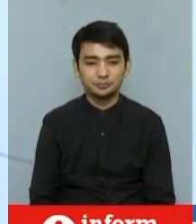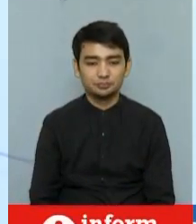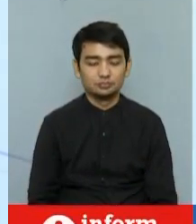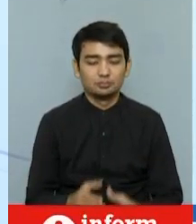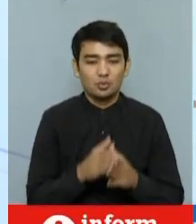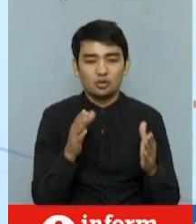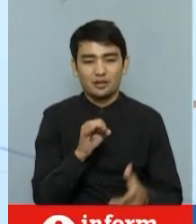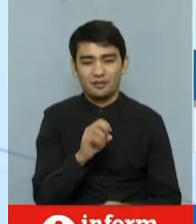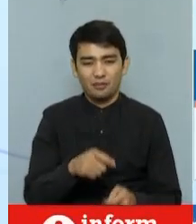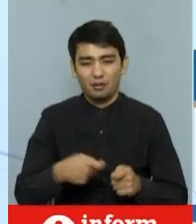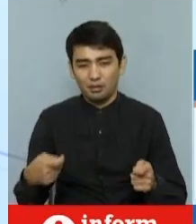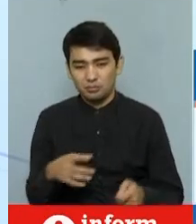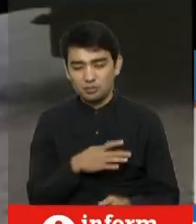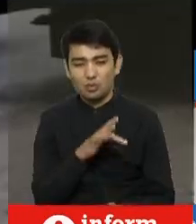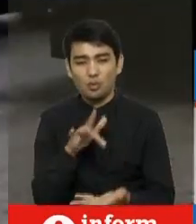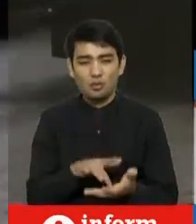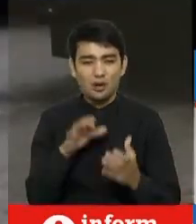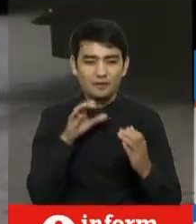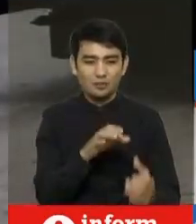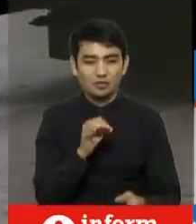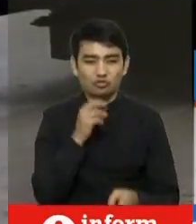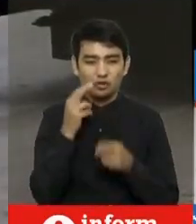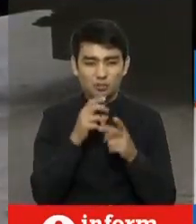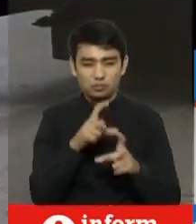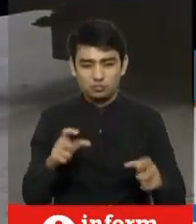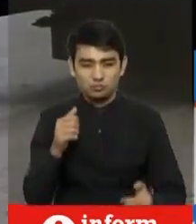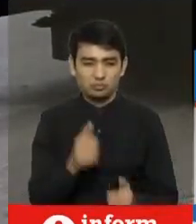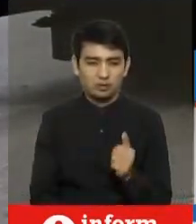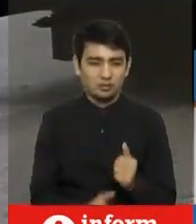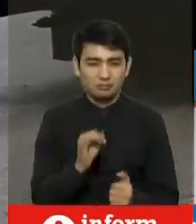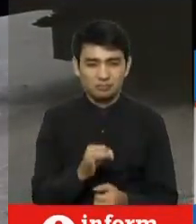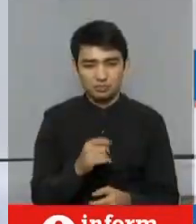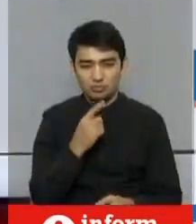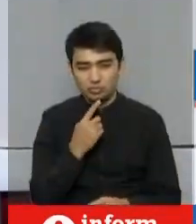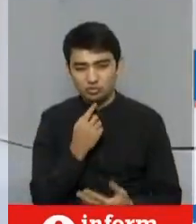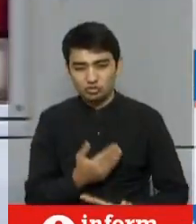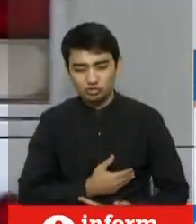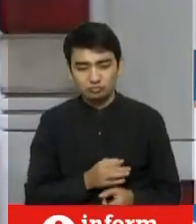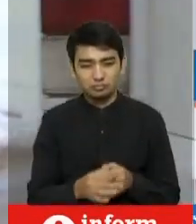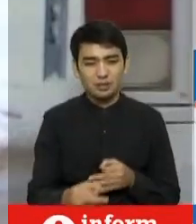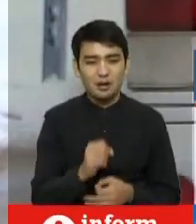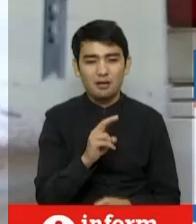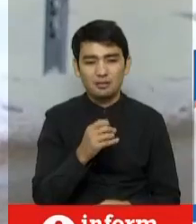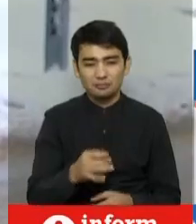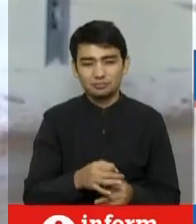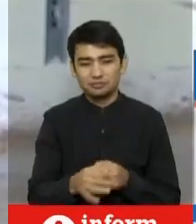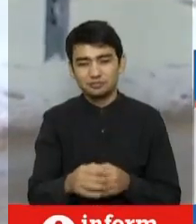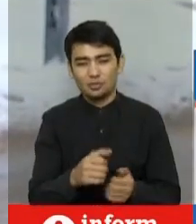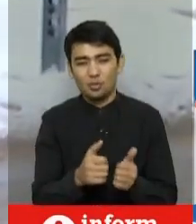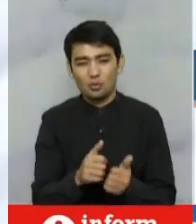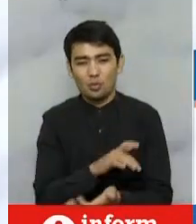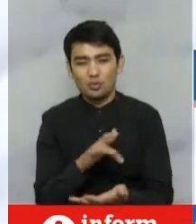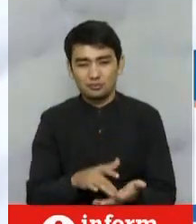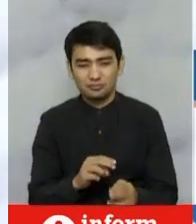большой интервал между внутригородскими автобусами люди жалуются часто. Особенно трудно приходится жителям окраин и пригорода. По традиции